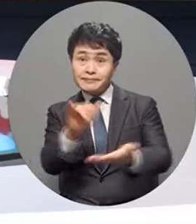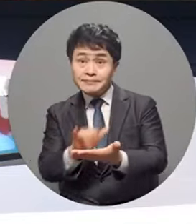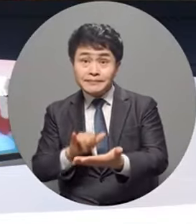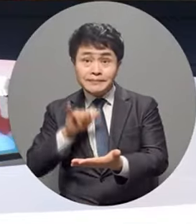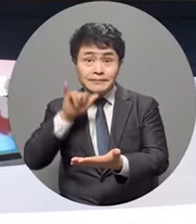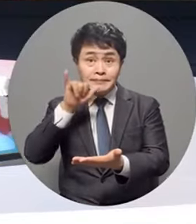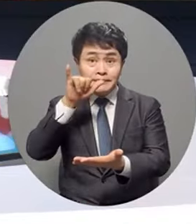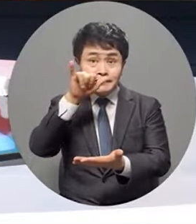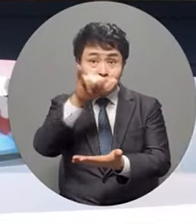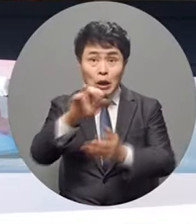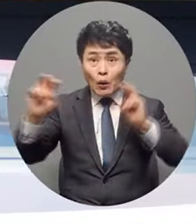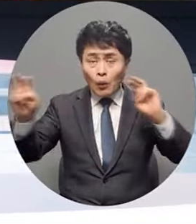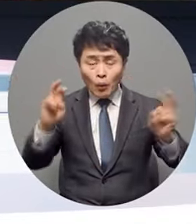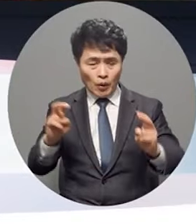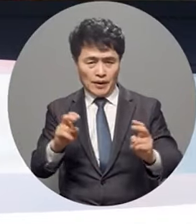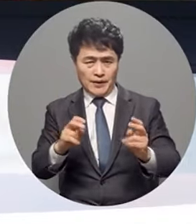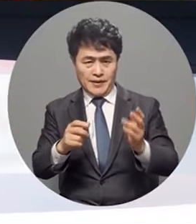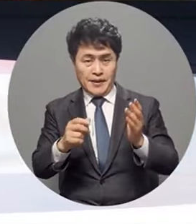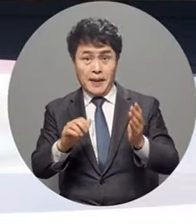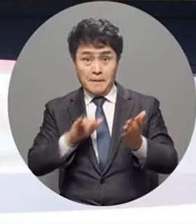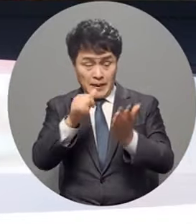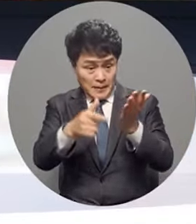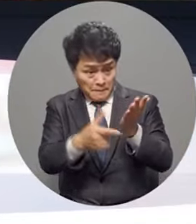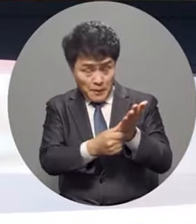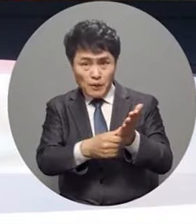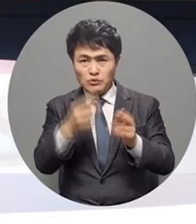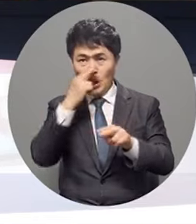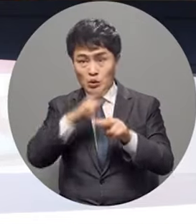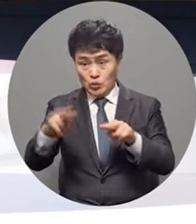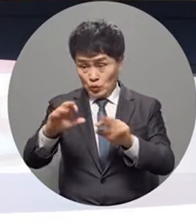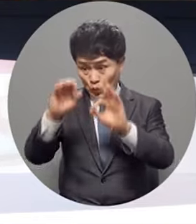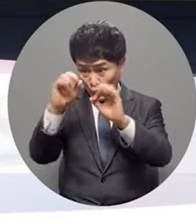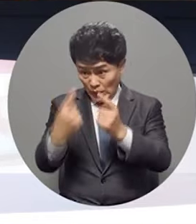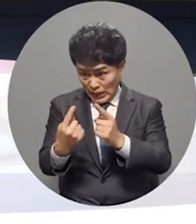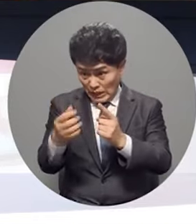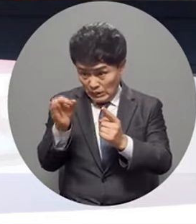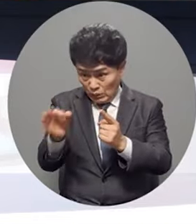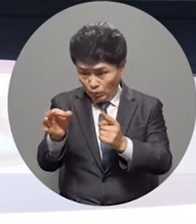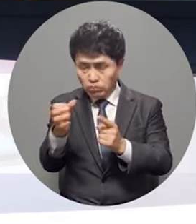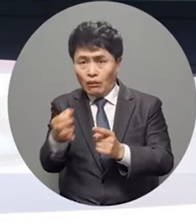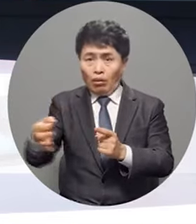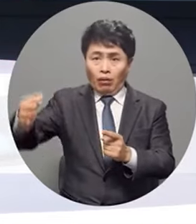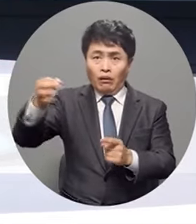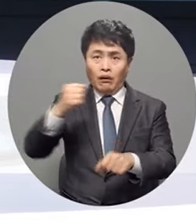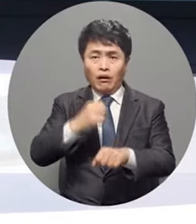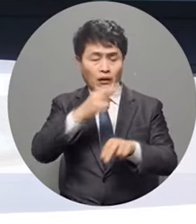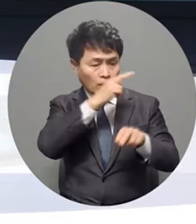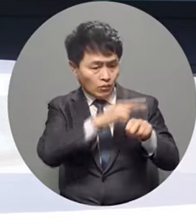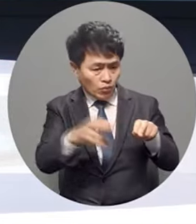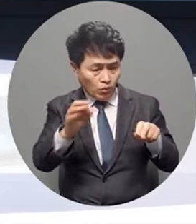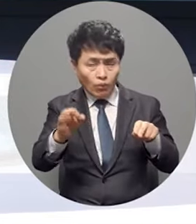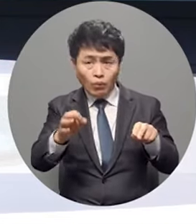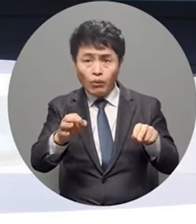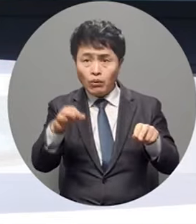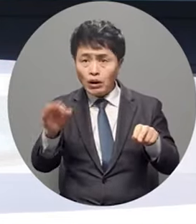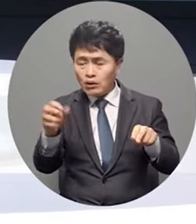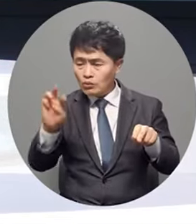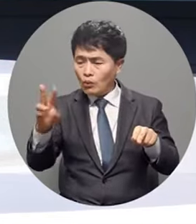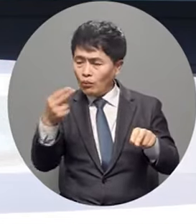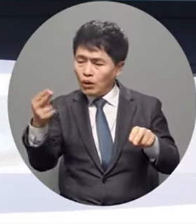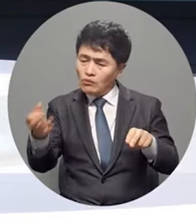항공업계가 비행기 표값에 포함된 유류 할증료를 올리기 시작했습니다. 유가와 환율이 동시에 오른